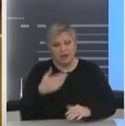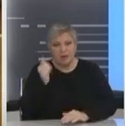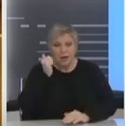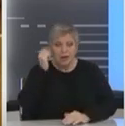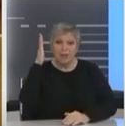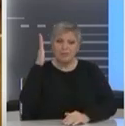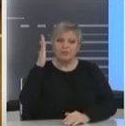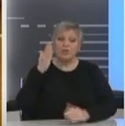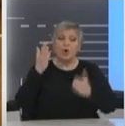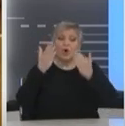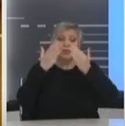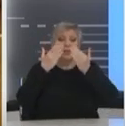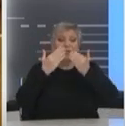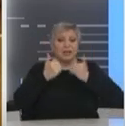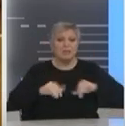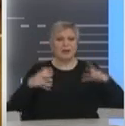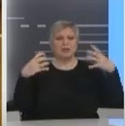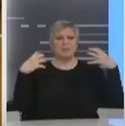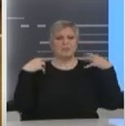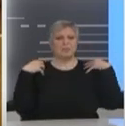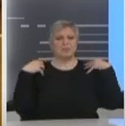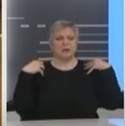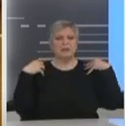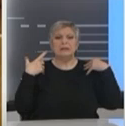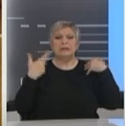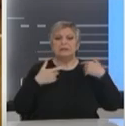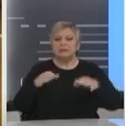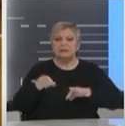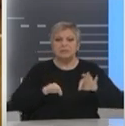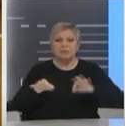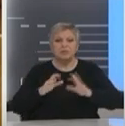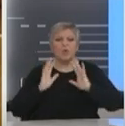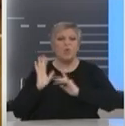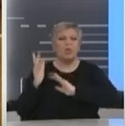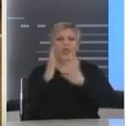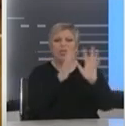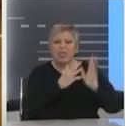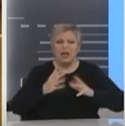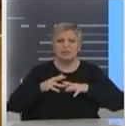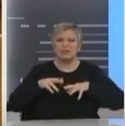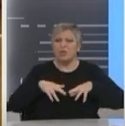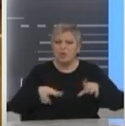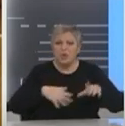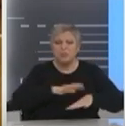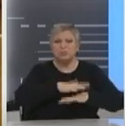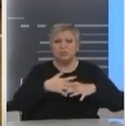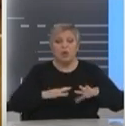δημόσια αρχή αρμόδια για τα θέματα αυτά που είναι στοιχειώδη για τη χωροταξία και για την προστασία του